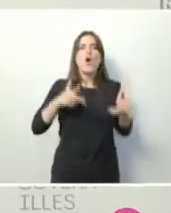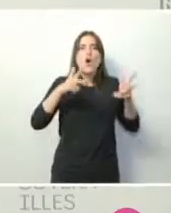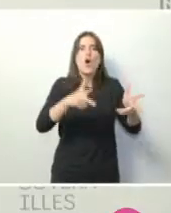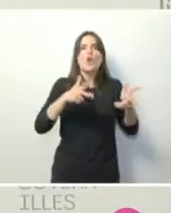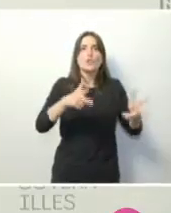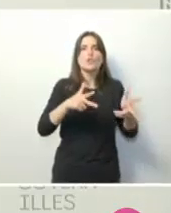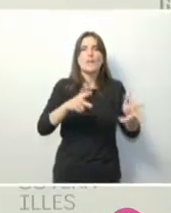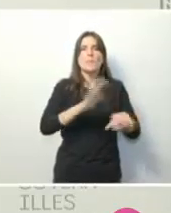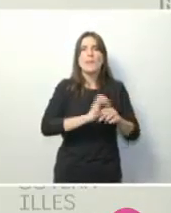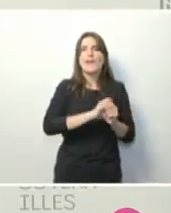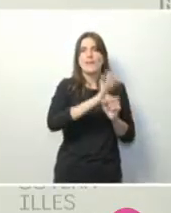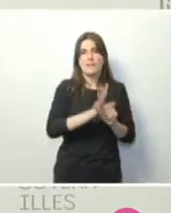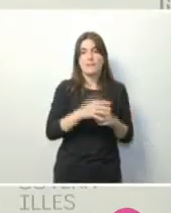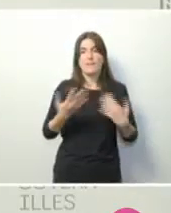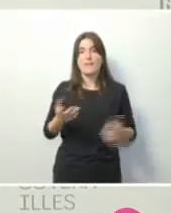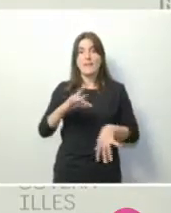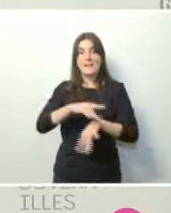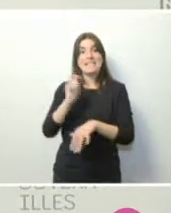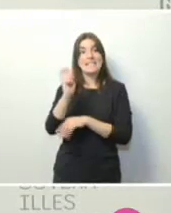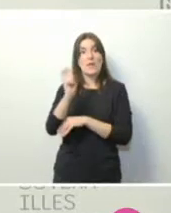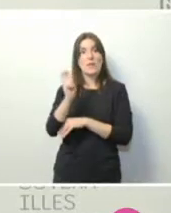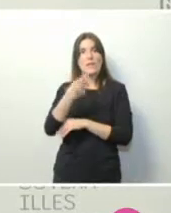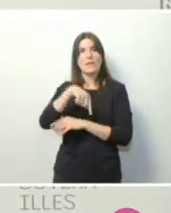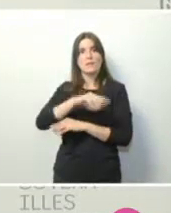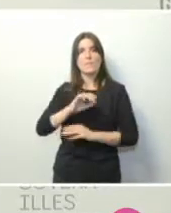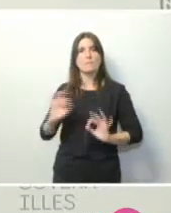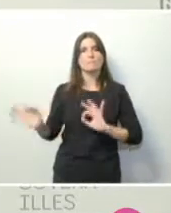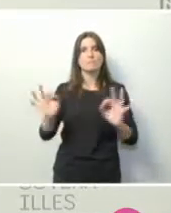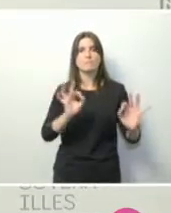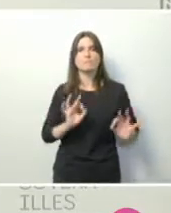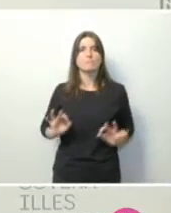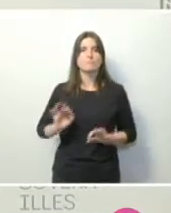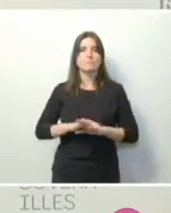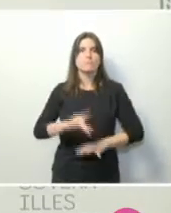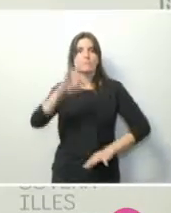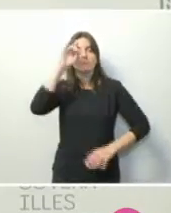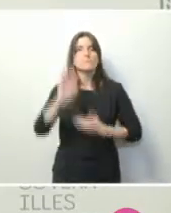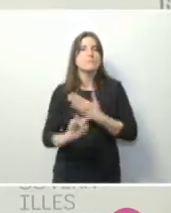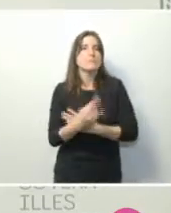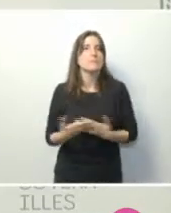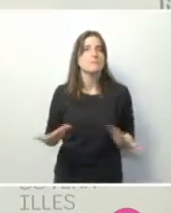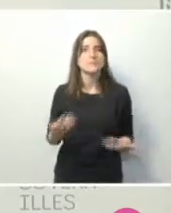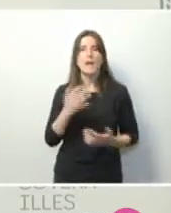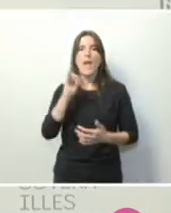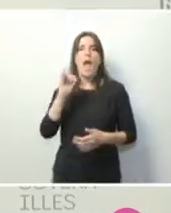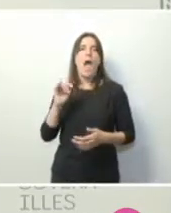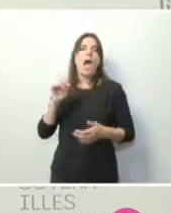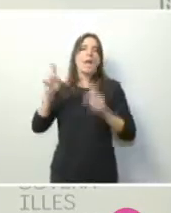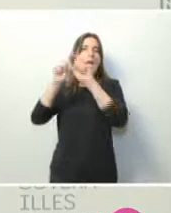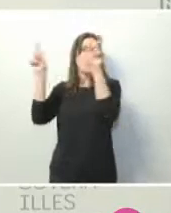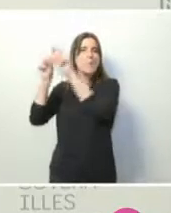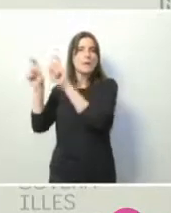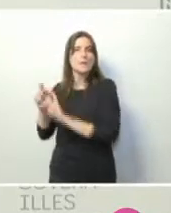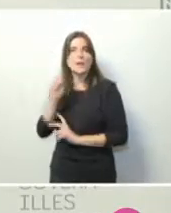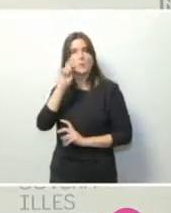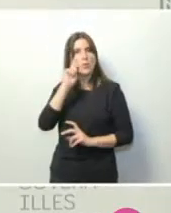per aquests supòsits que pugui haver. Hi ha contractes que se subscriuen amb els turoperadors, amb les companyies que ja proveuen